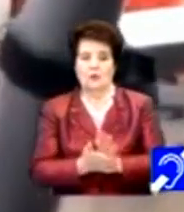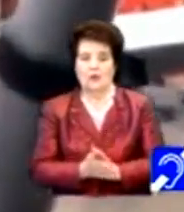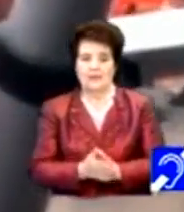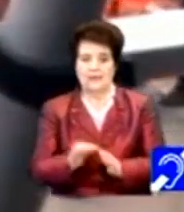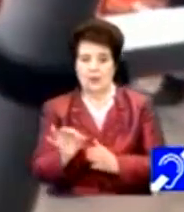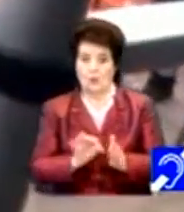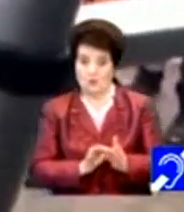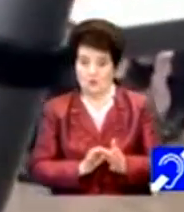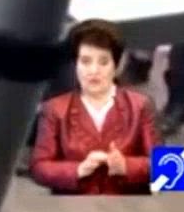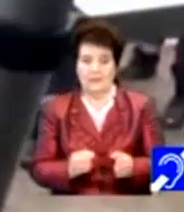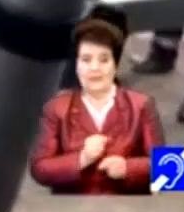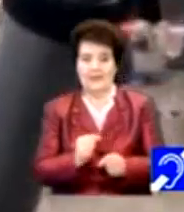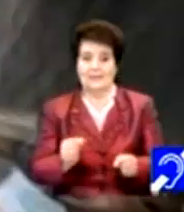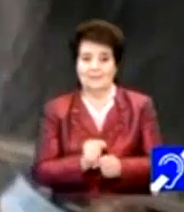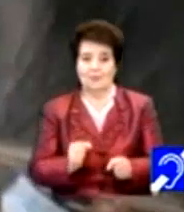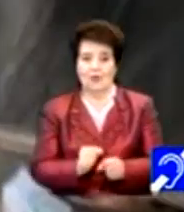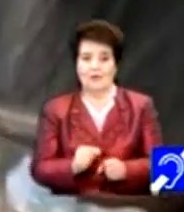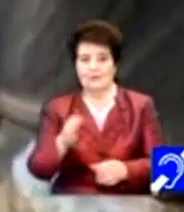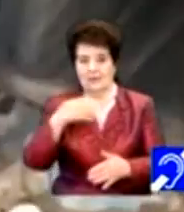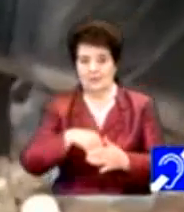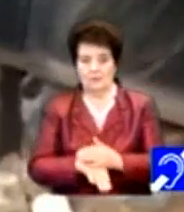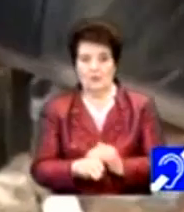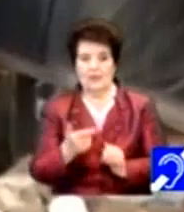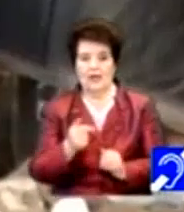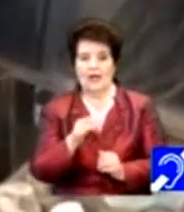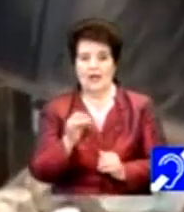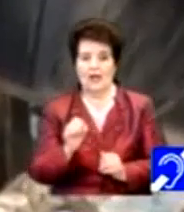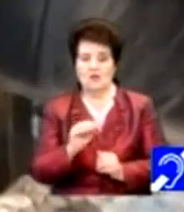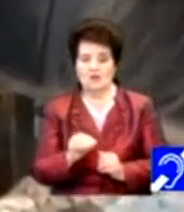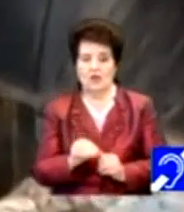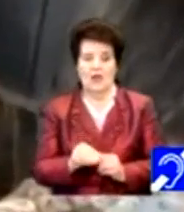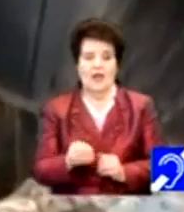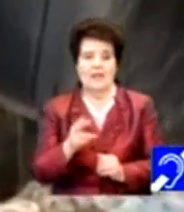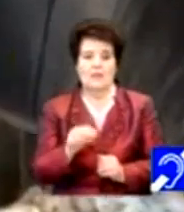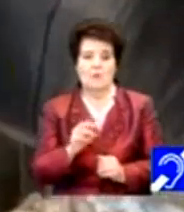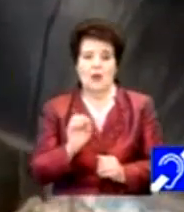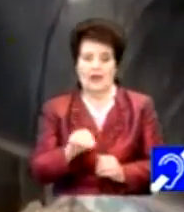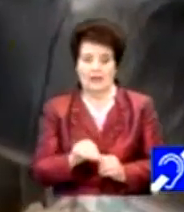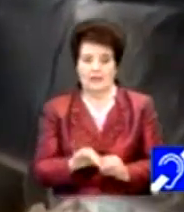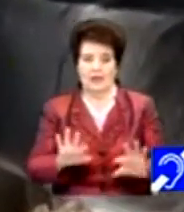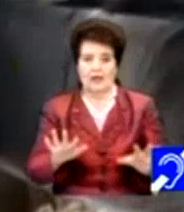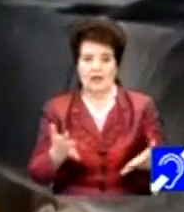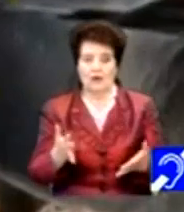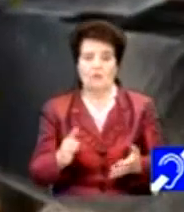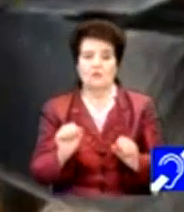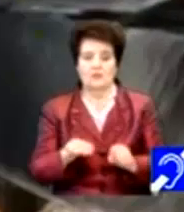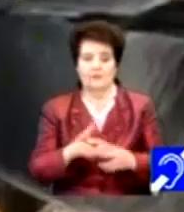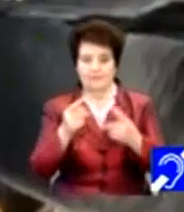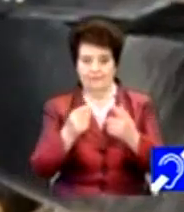Situații de Urgență, explozia s-ar fi produs în subsolul garajului demolat. Cauza incendiului urmează a fi